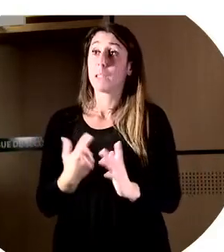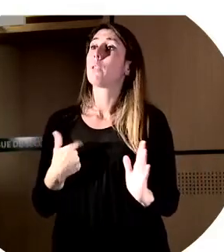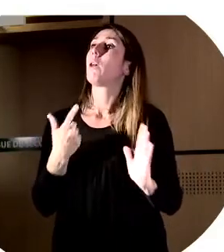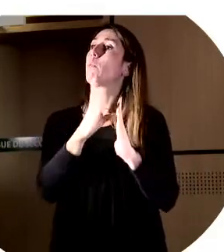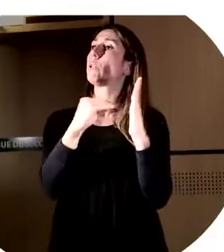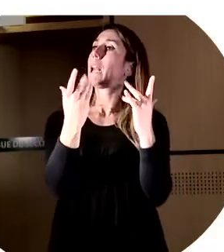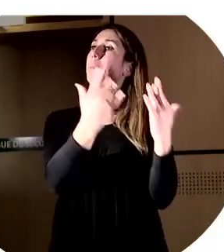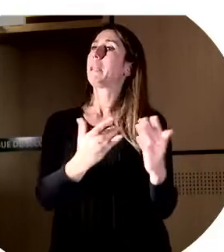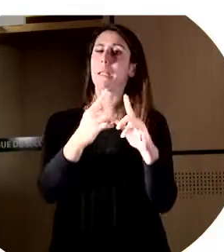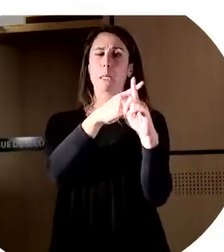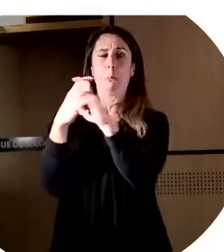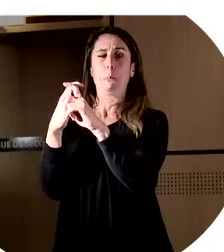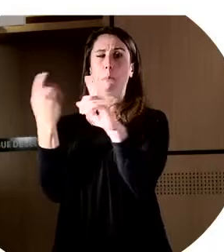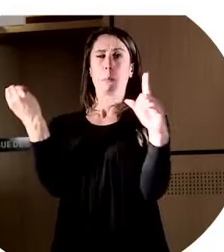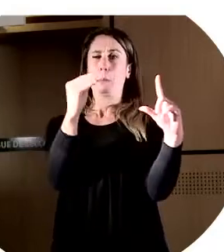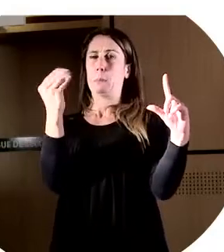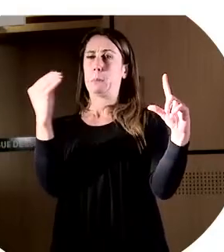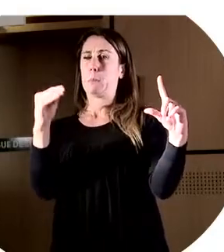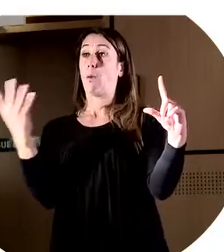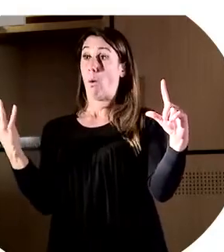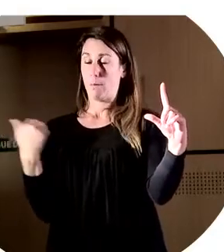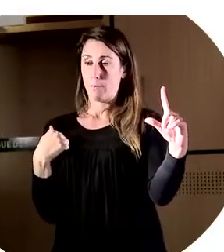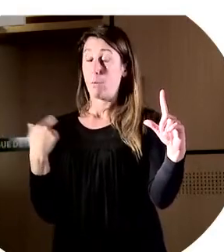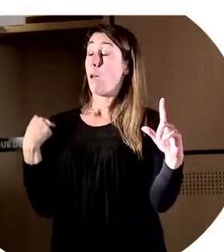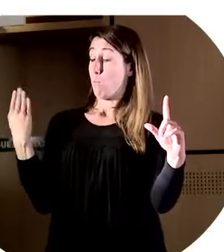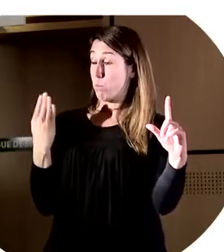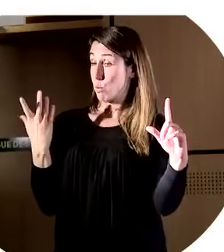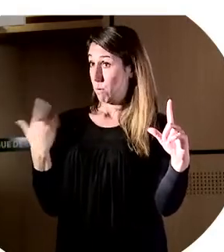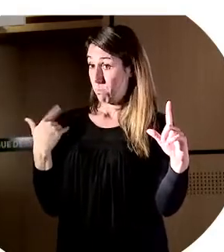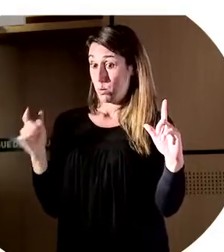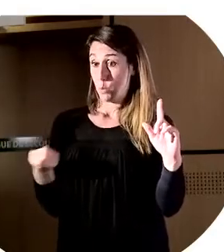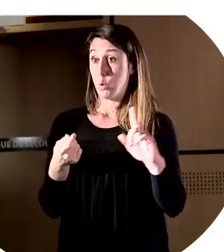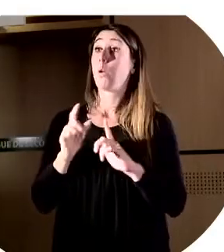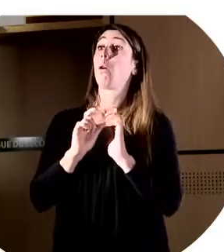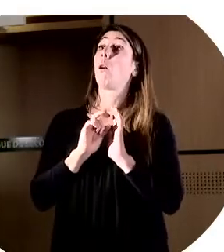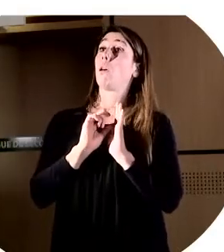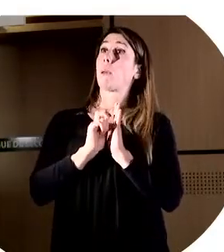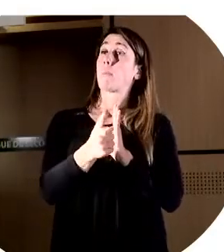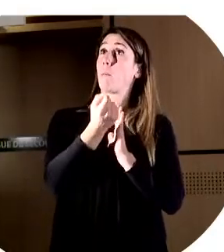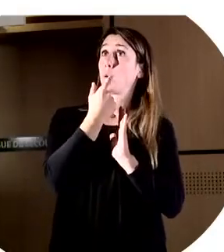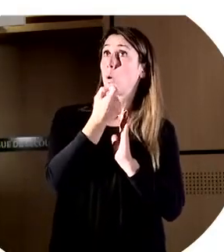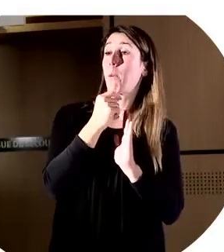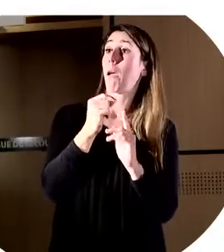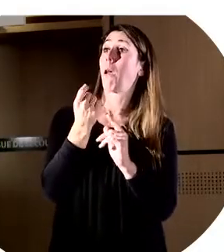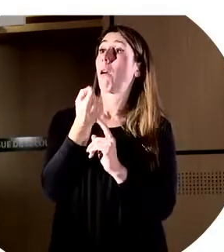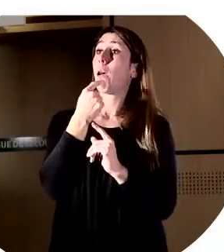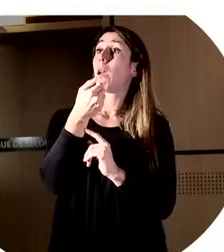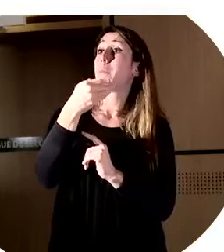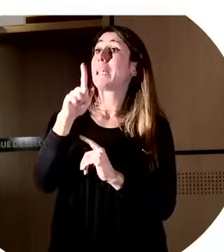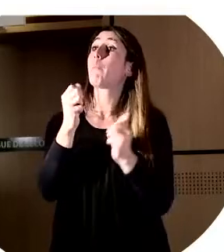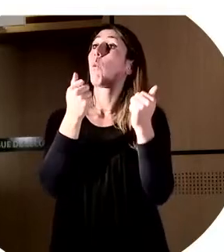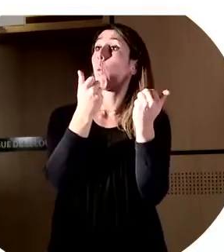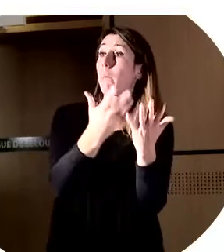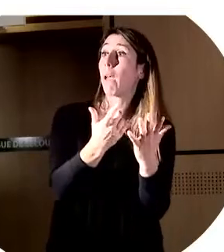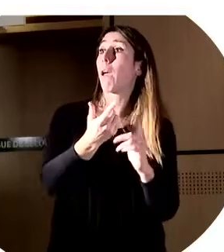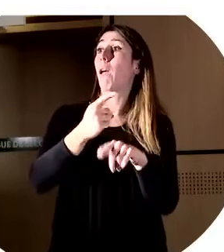j'ai besoin de deux choses. J'ai besoin de connaître le protocole d'administration, les doses, les temps auxquels le patient